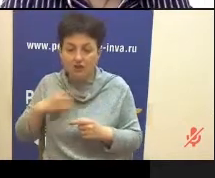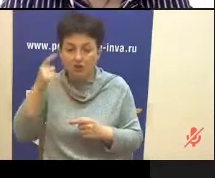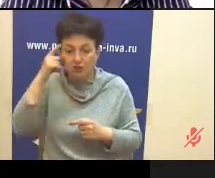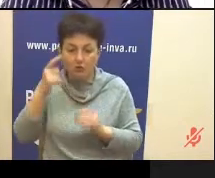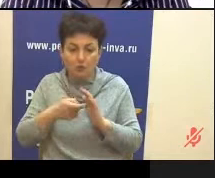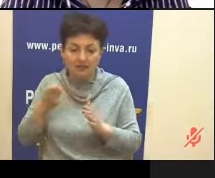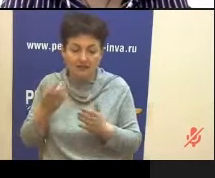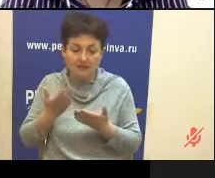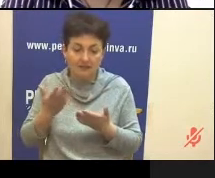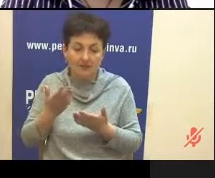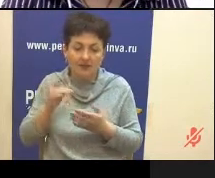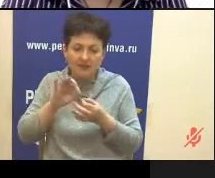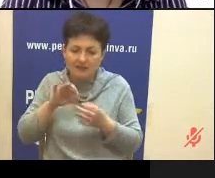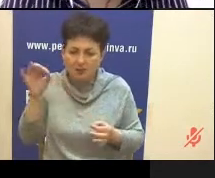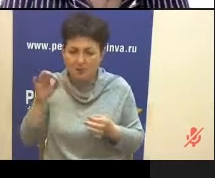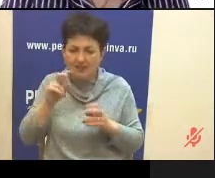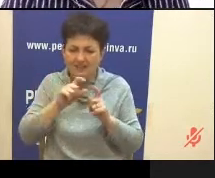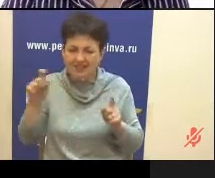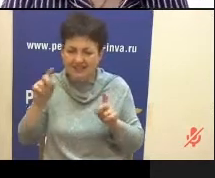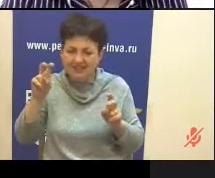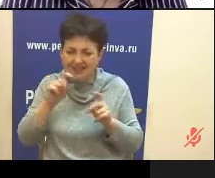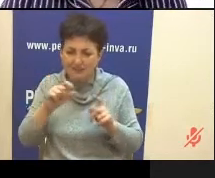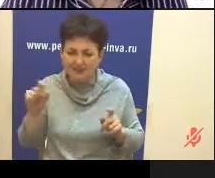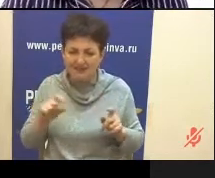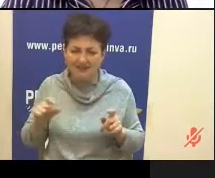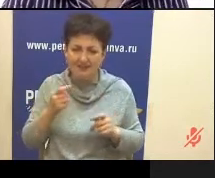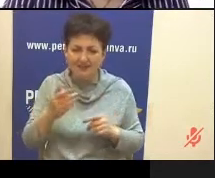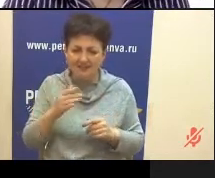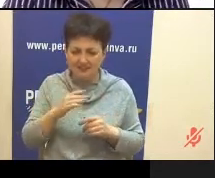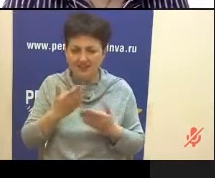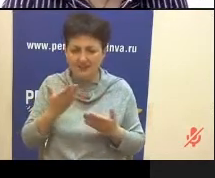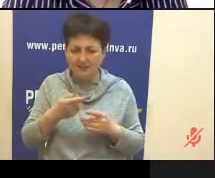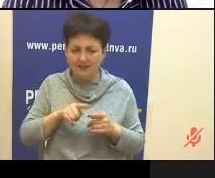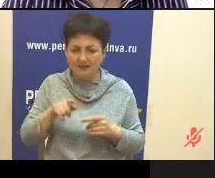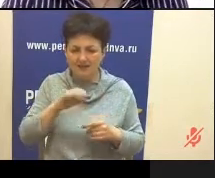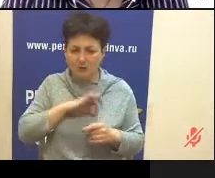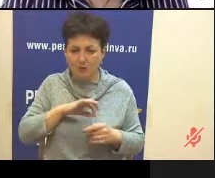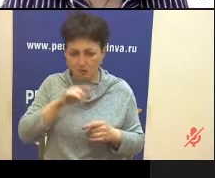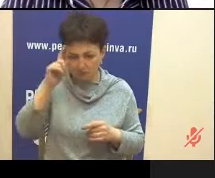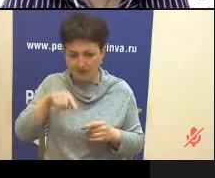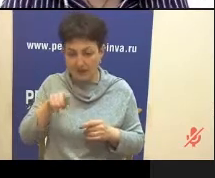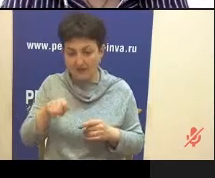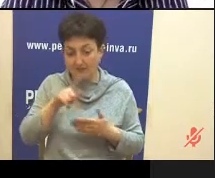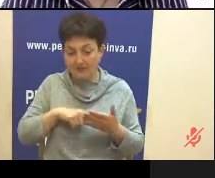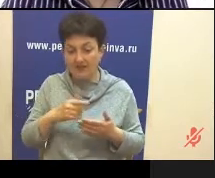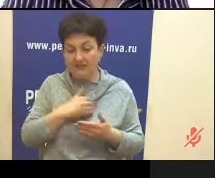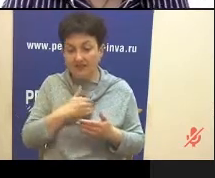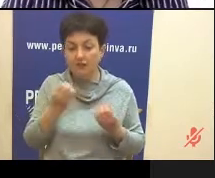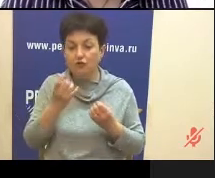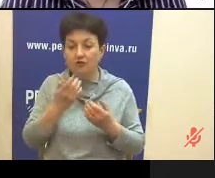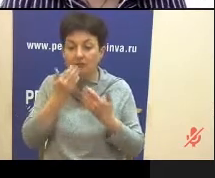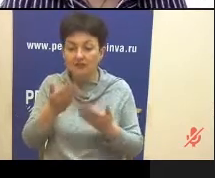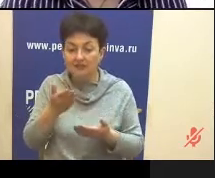важнее узнать про все тонкие терминологические изыски, которыми вы владеете, так они скорее поверят вам и